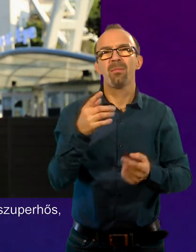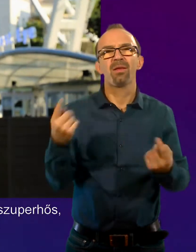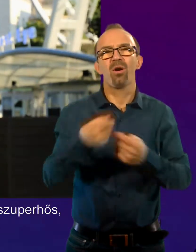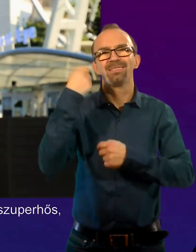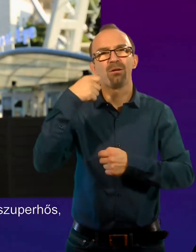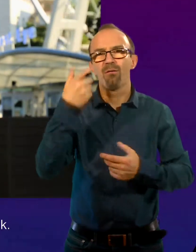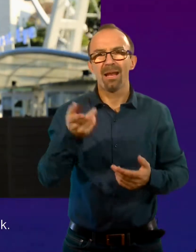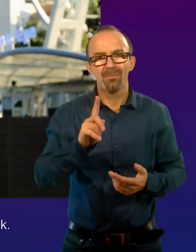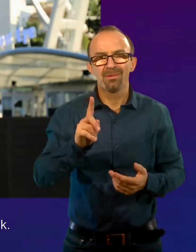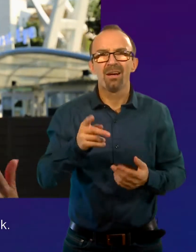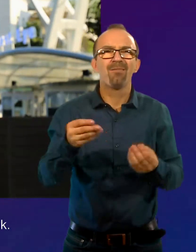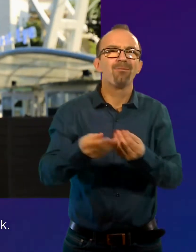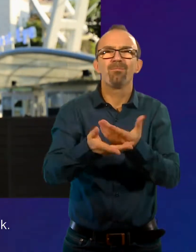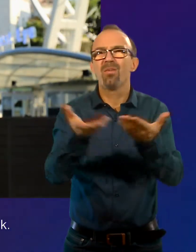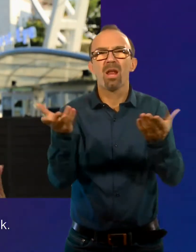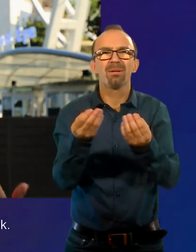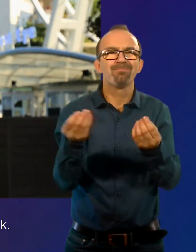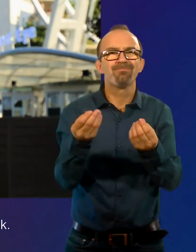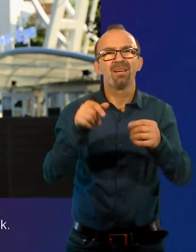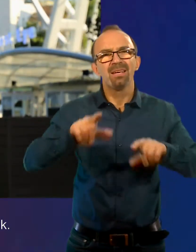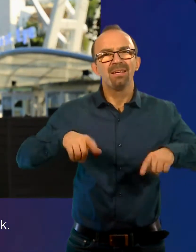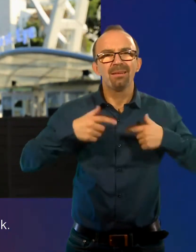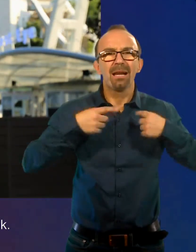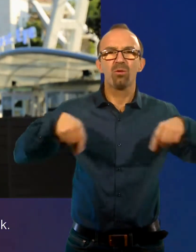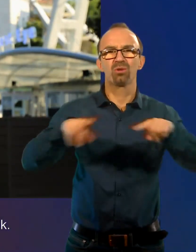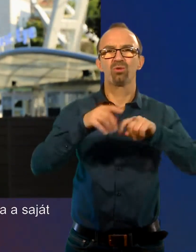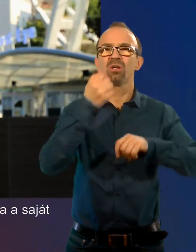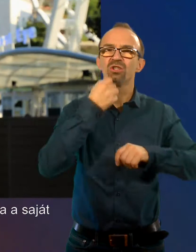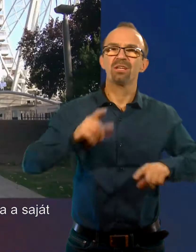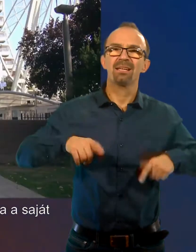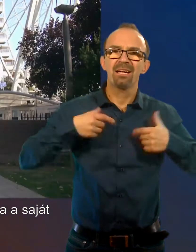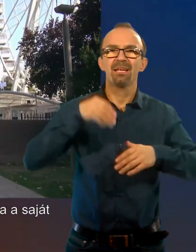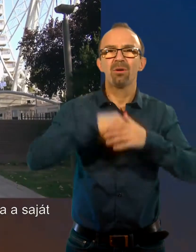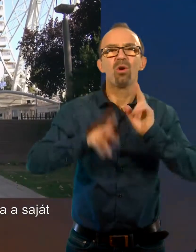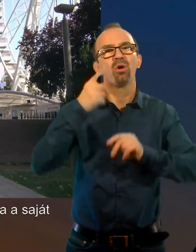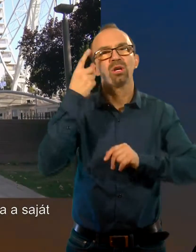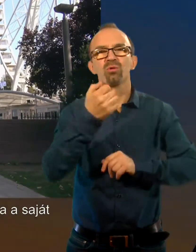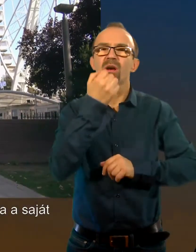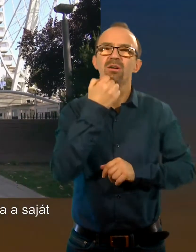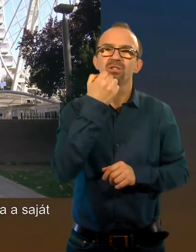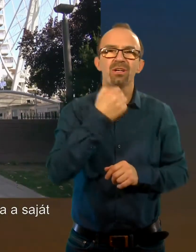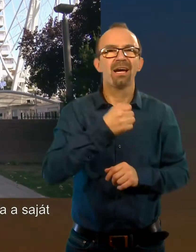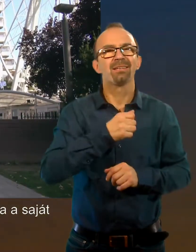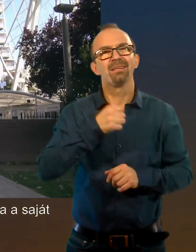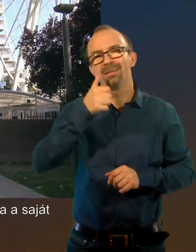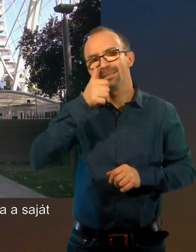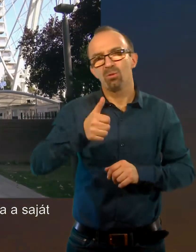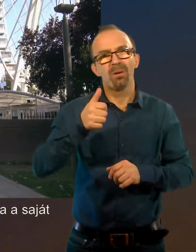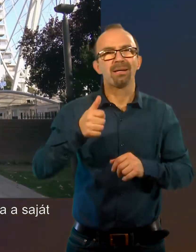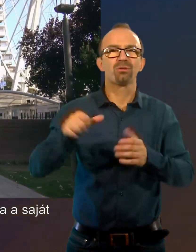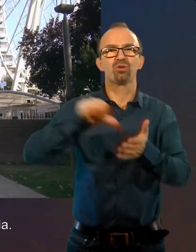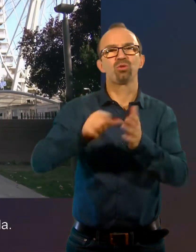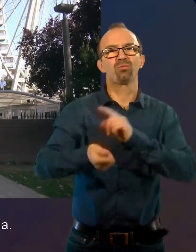nem egy akciófilmbeli hős, hanem valaki, aki itt él köztünk. Tehát, hogy a saját életén belül hogy tudja a saját